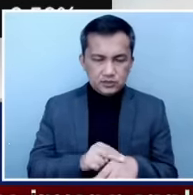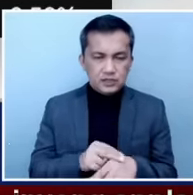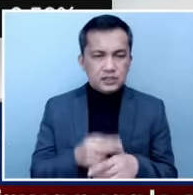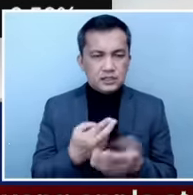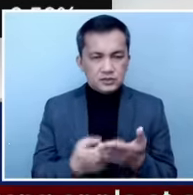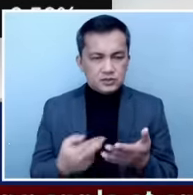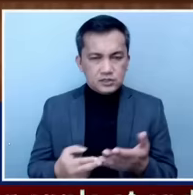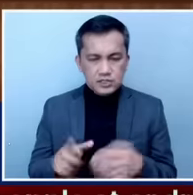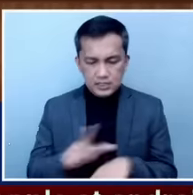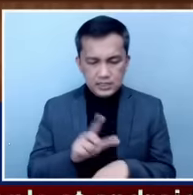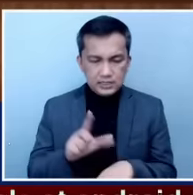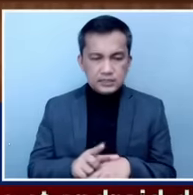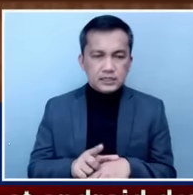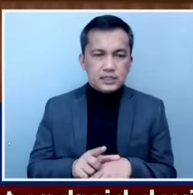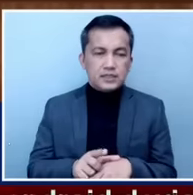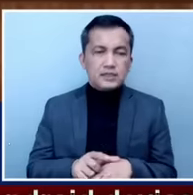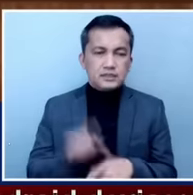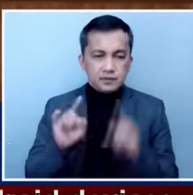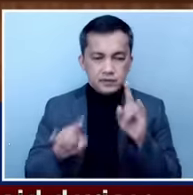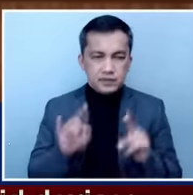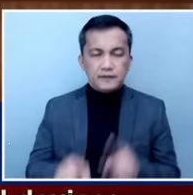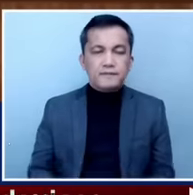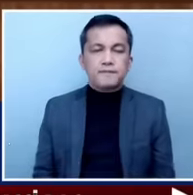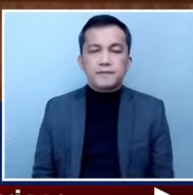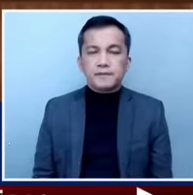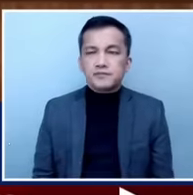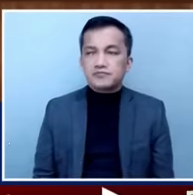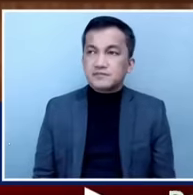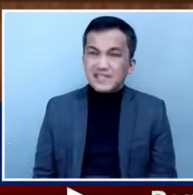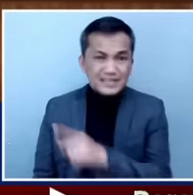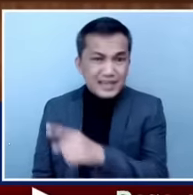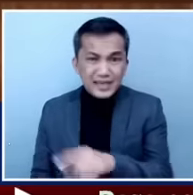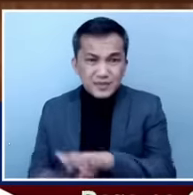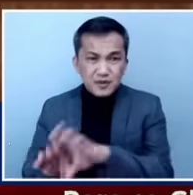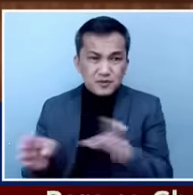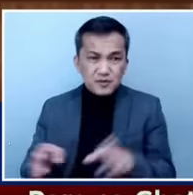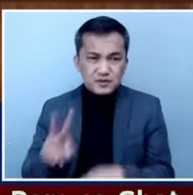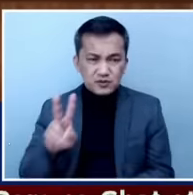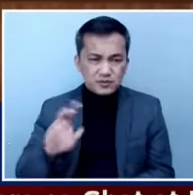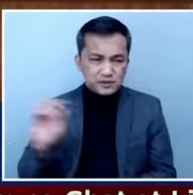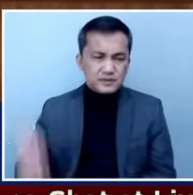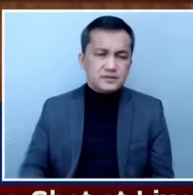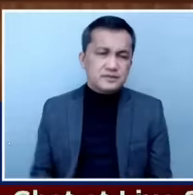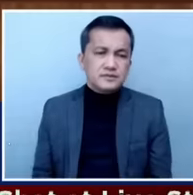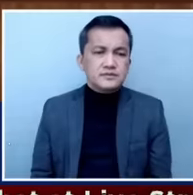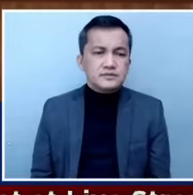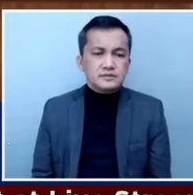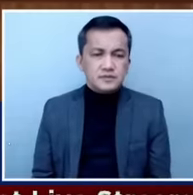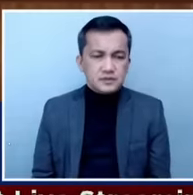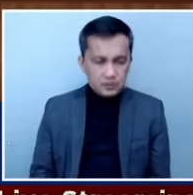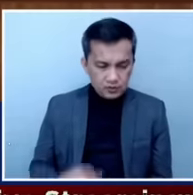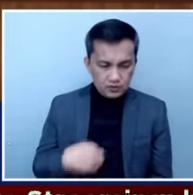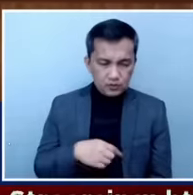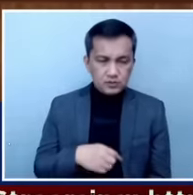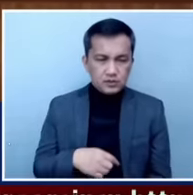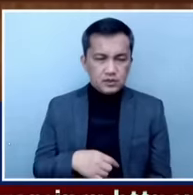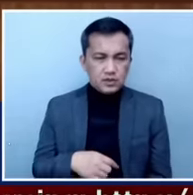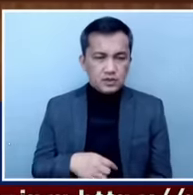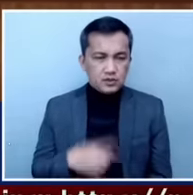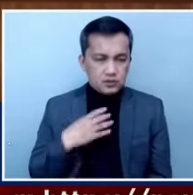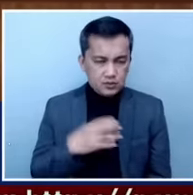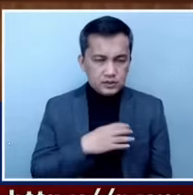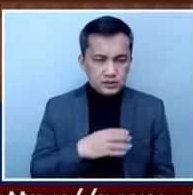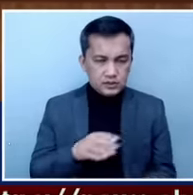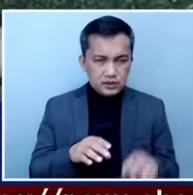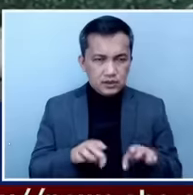media. Yung in-open nila, maabot lang ng 2%. Yung in-open ng House, 14% of the